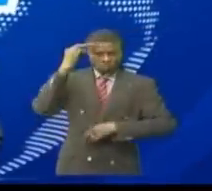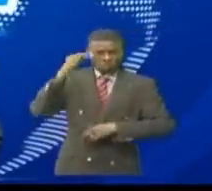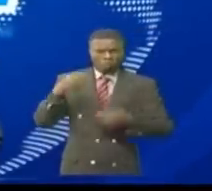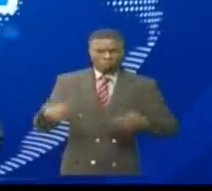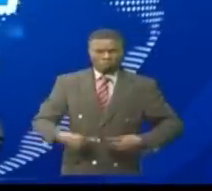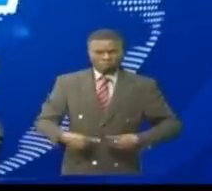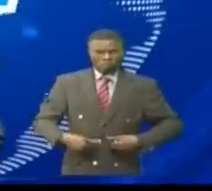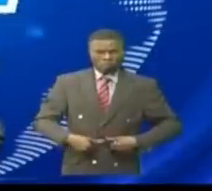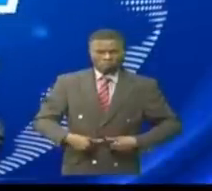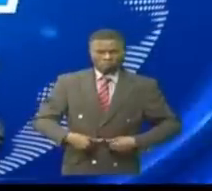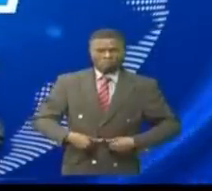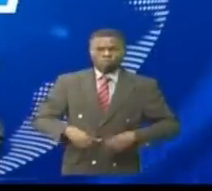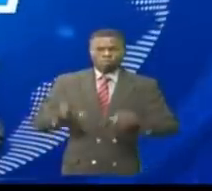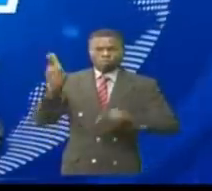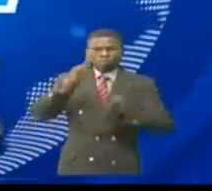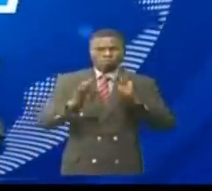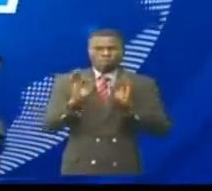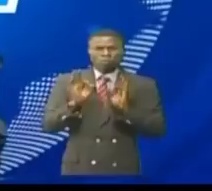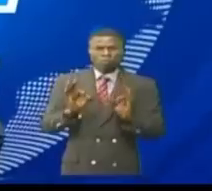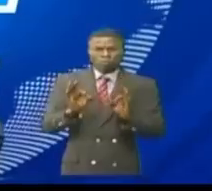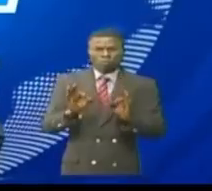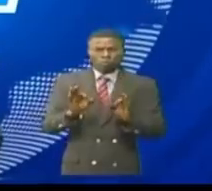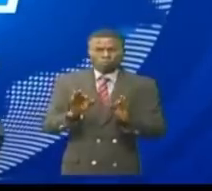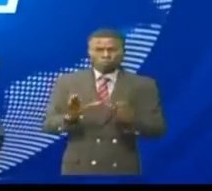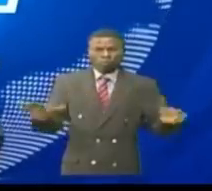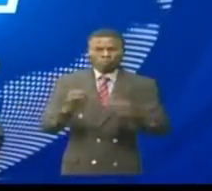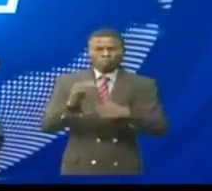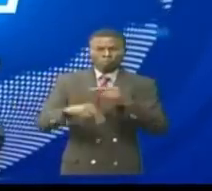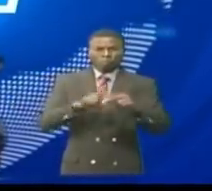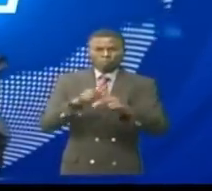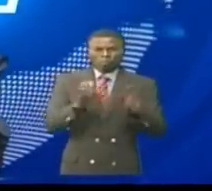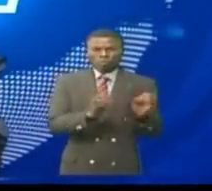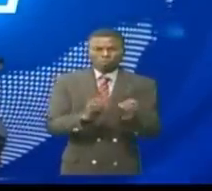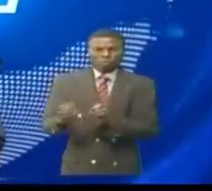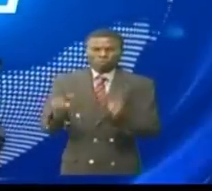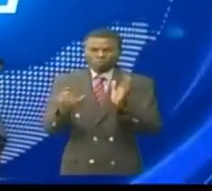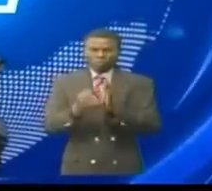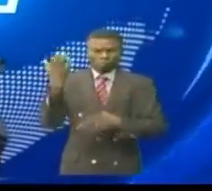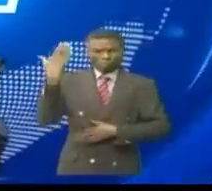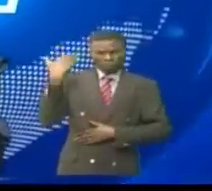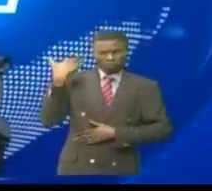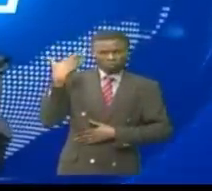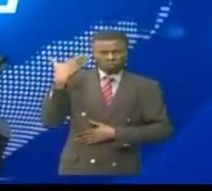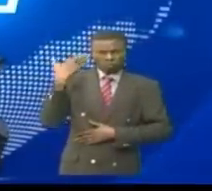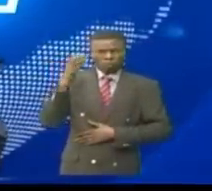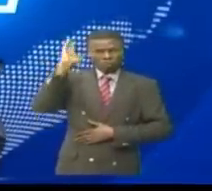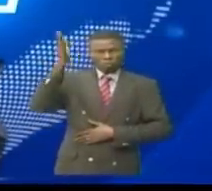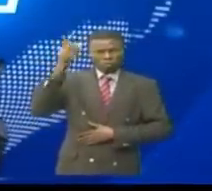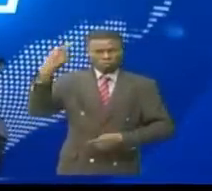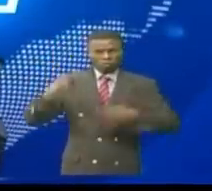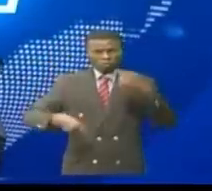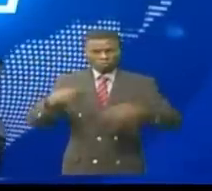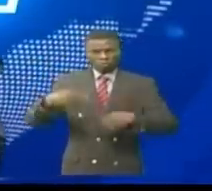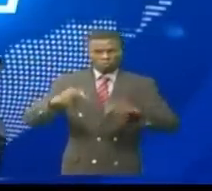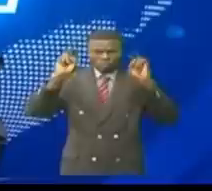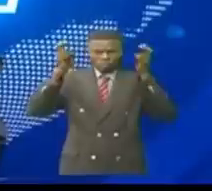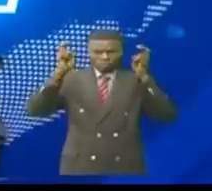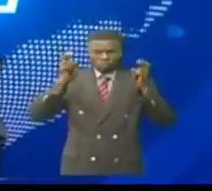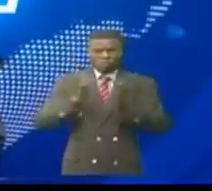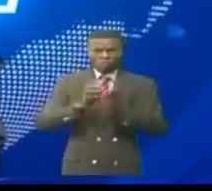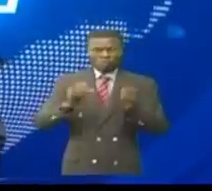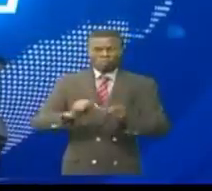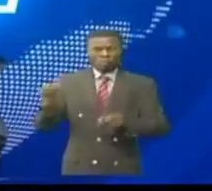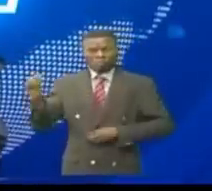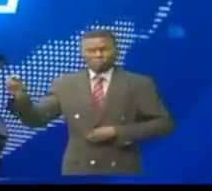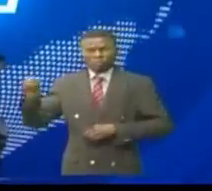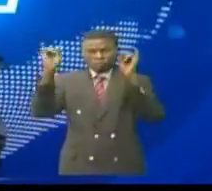Jeunesse, Initiation à la Nouvelle Citoyenneté et Cohésion Nationale, a organisé le samedi dernier une conférence débat autour du thème « Génération